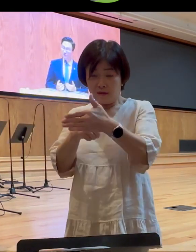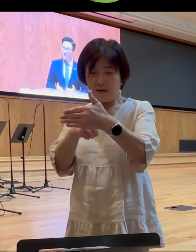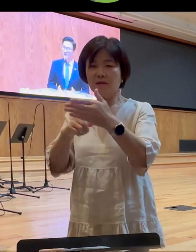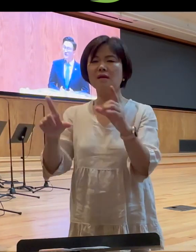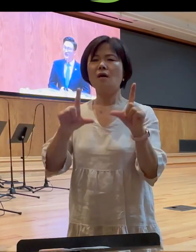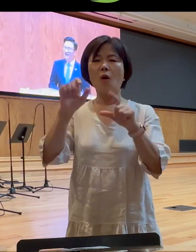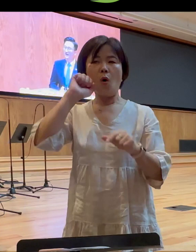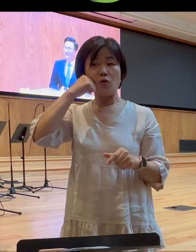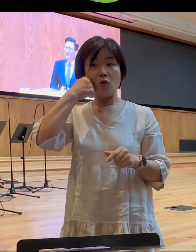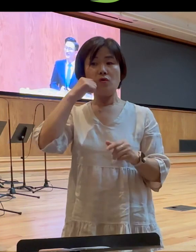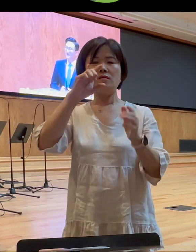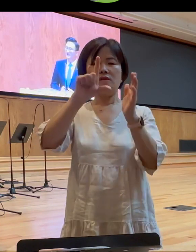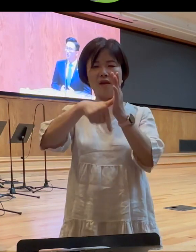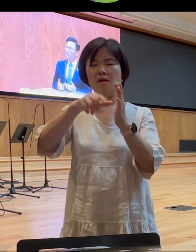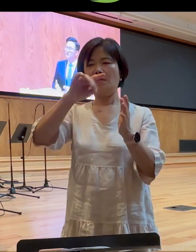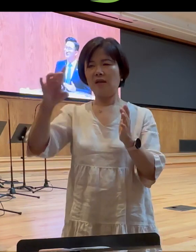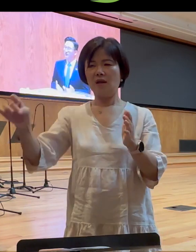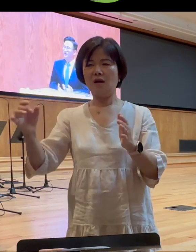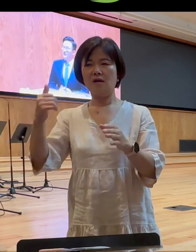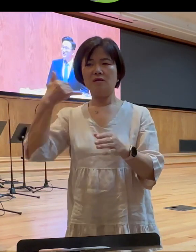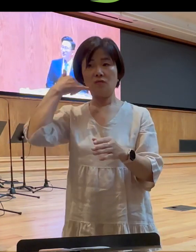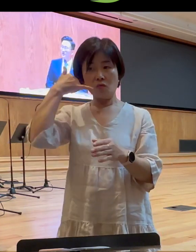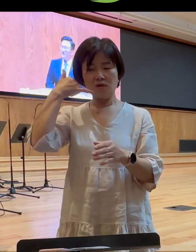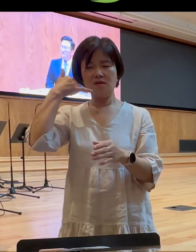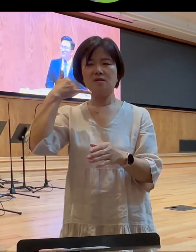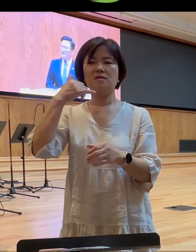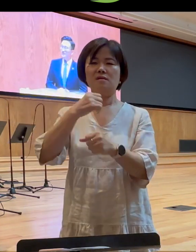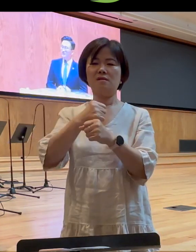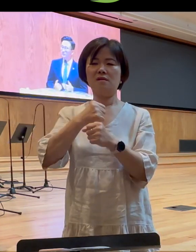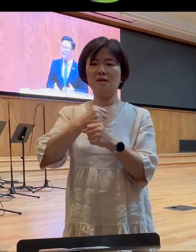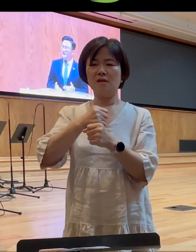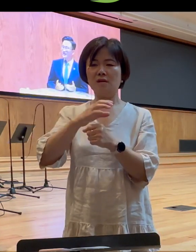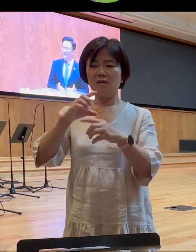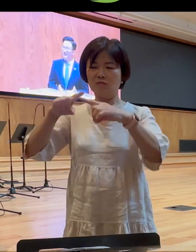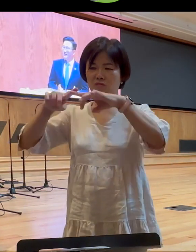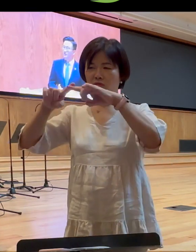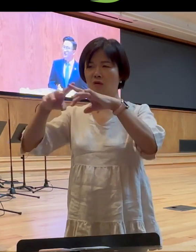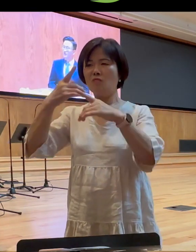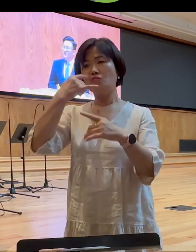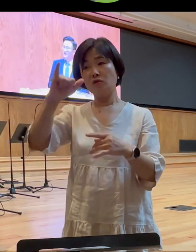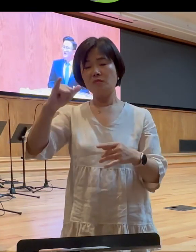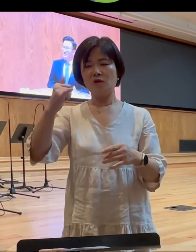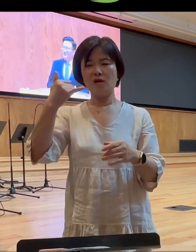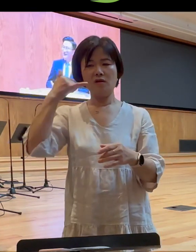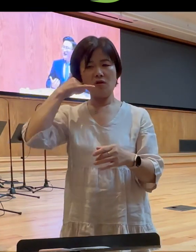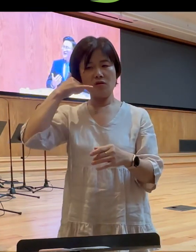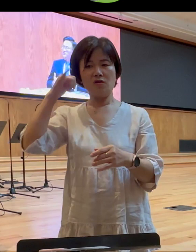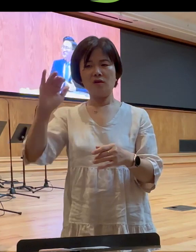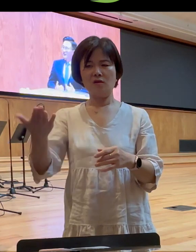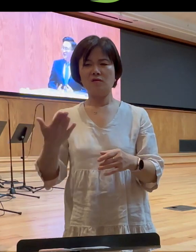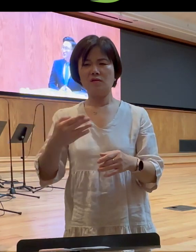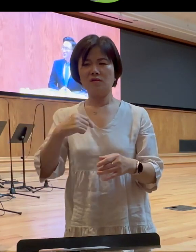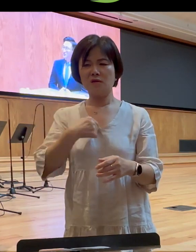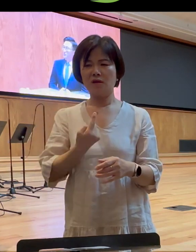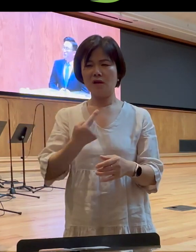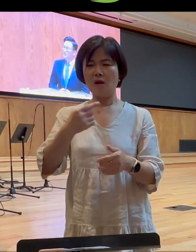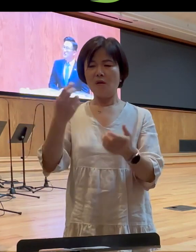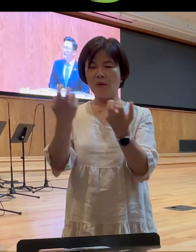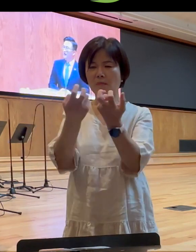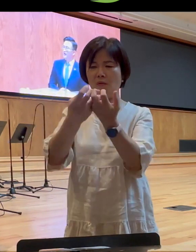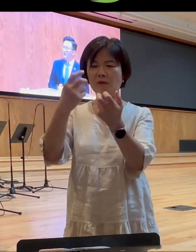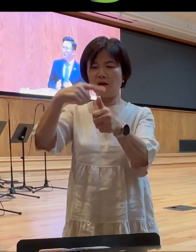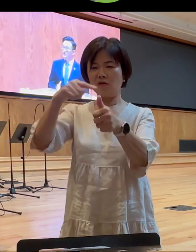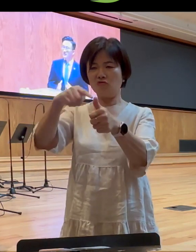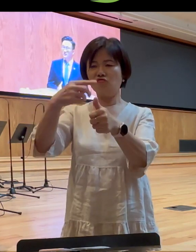어려운 시기마다 통신이 연결되어서 부모님과 연락하고 자신에게 항해술을 가르쳐줬던